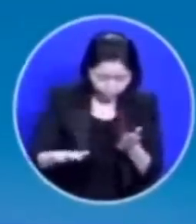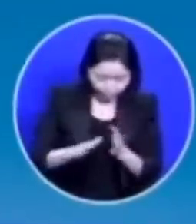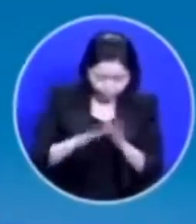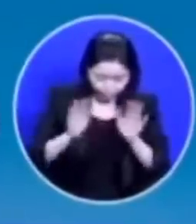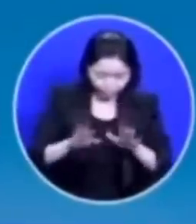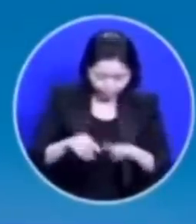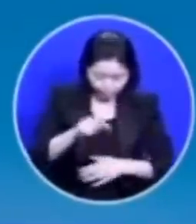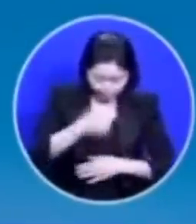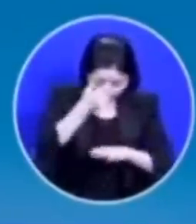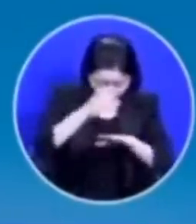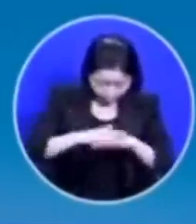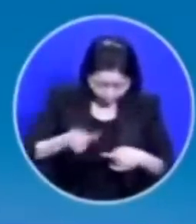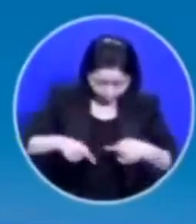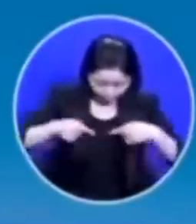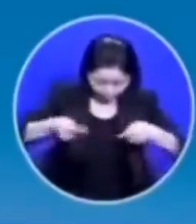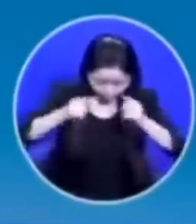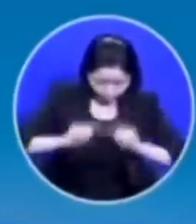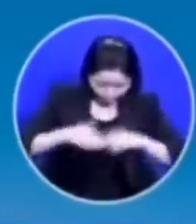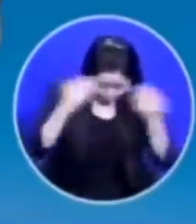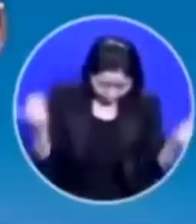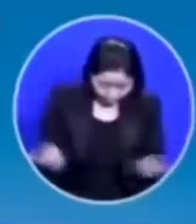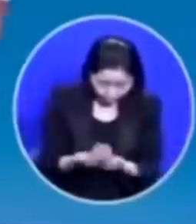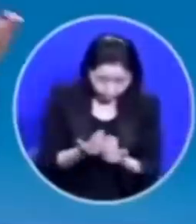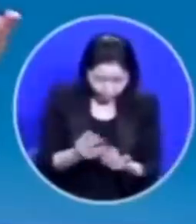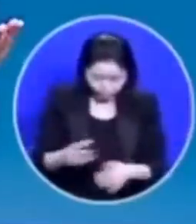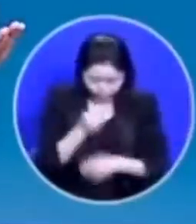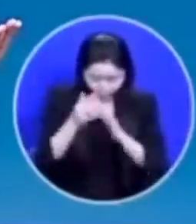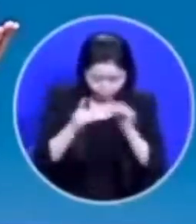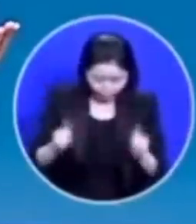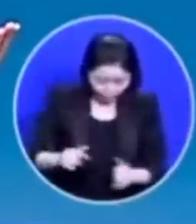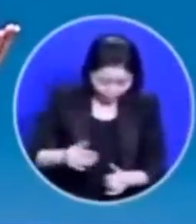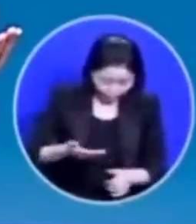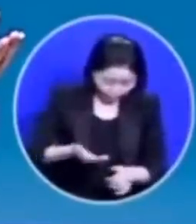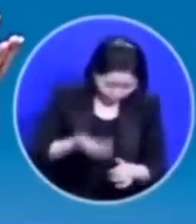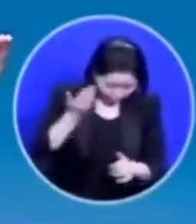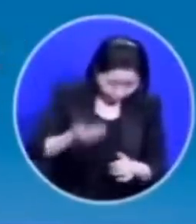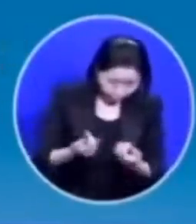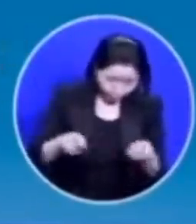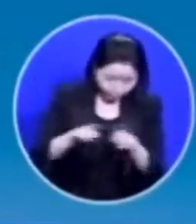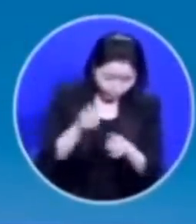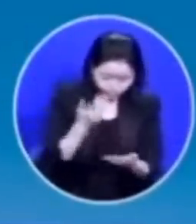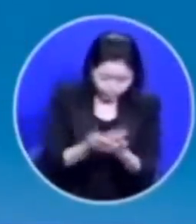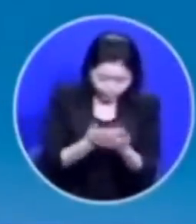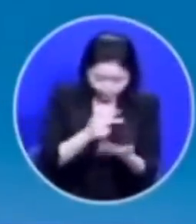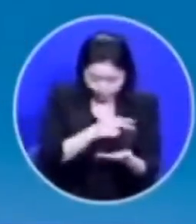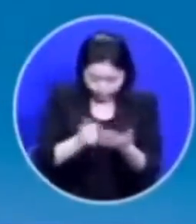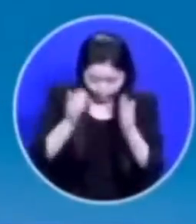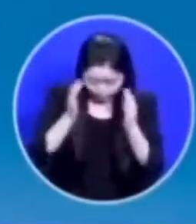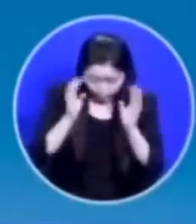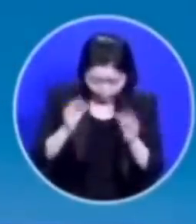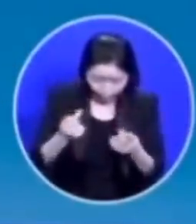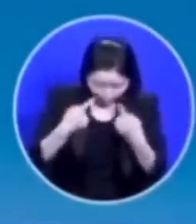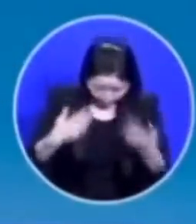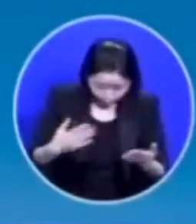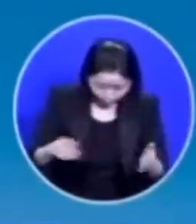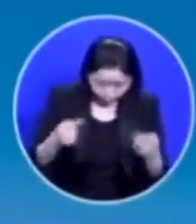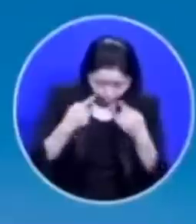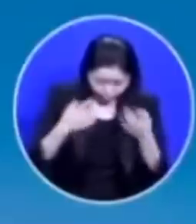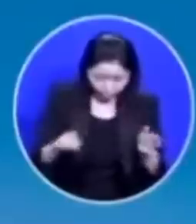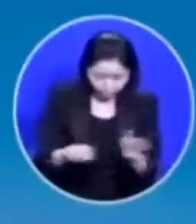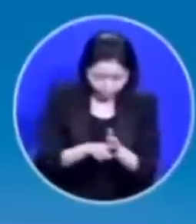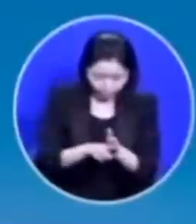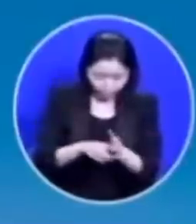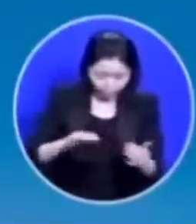오늘도 이 앱의 참여한 사랑하는 모든 성도들을 위해 주님 함께 주소 주님을 향한 분명한 확신 가정